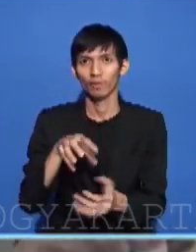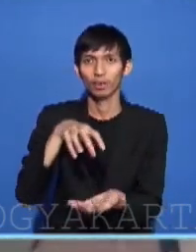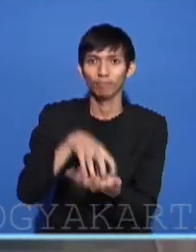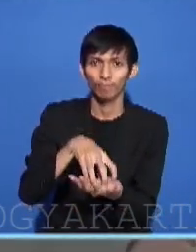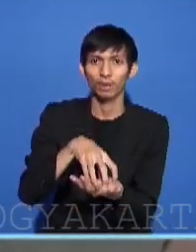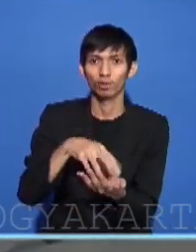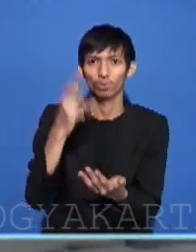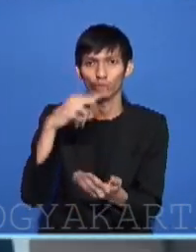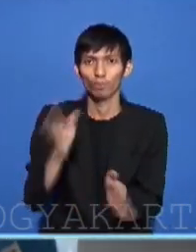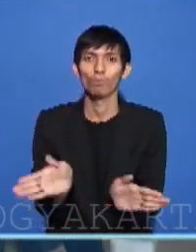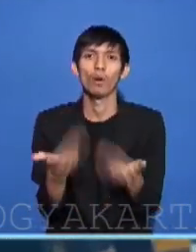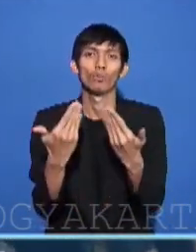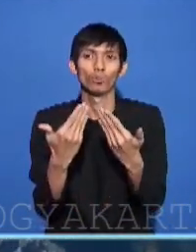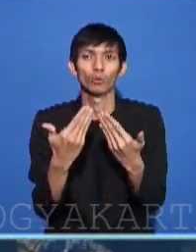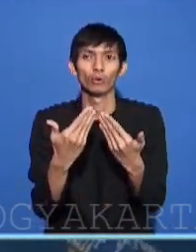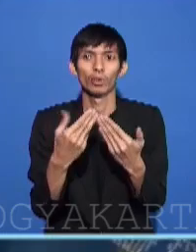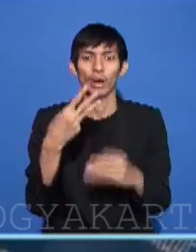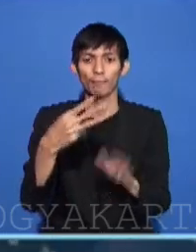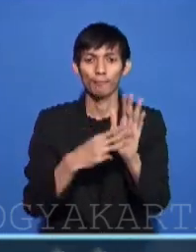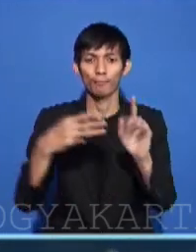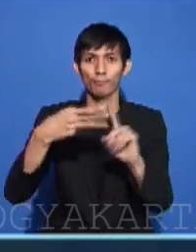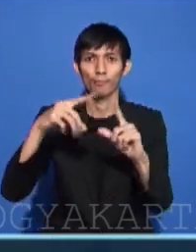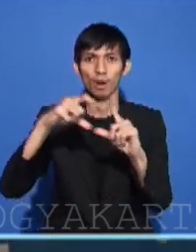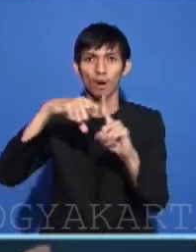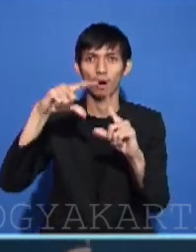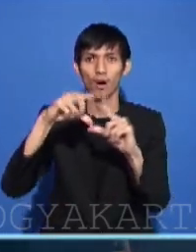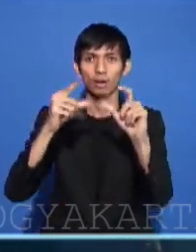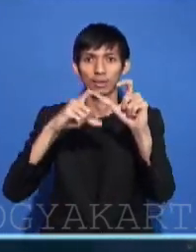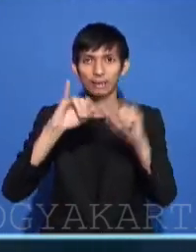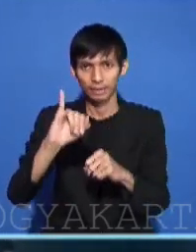untuk dibangun embarkasi haji. Dengan begitu, fasilitas pendukung lain perlu dibangun.